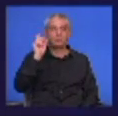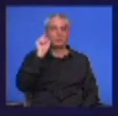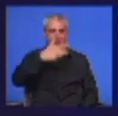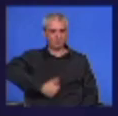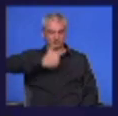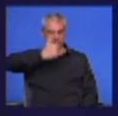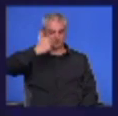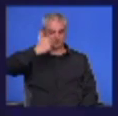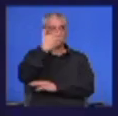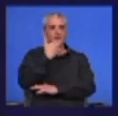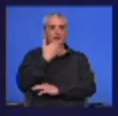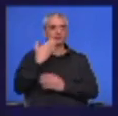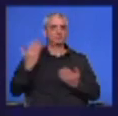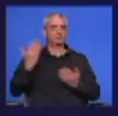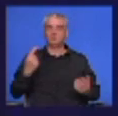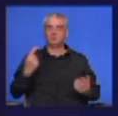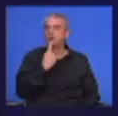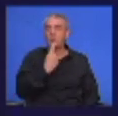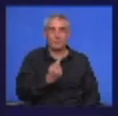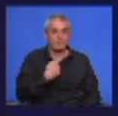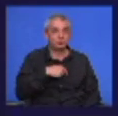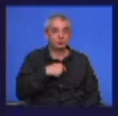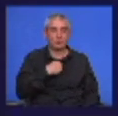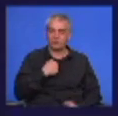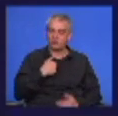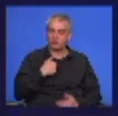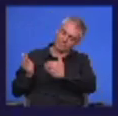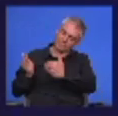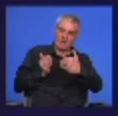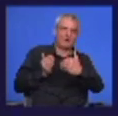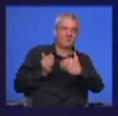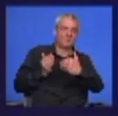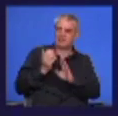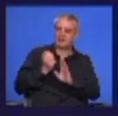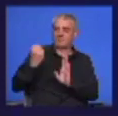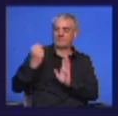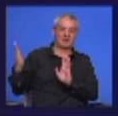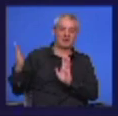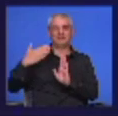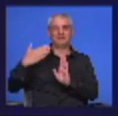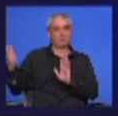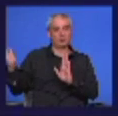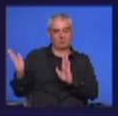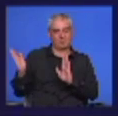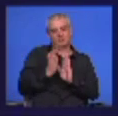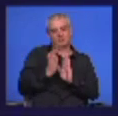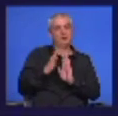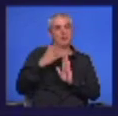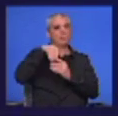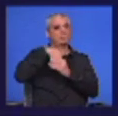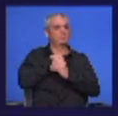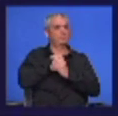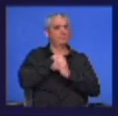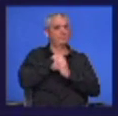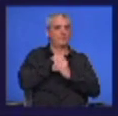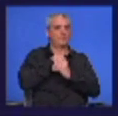במדינת ישראל, זה אומר שאנחנו קרבנו את הימין הקיצוני להיות חלק